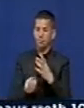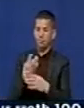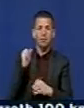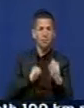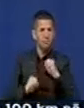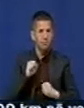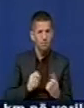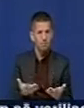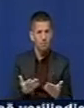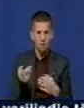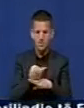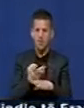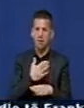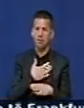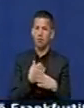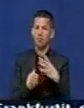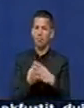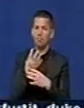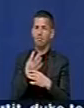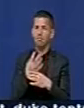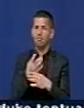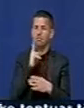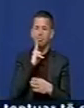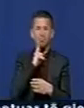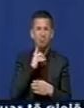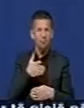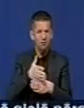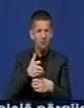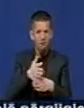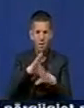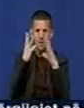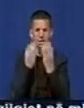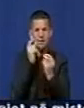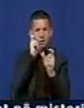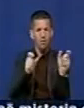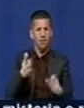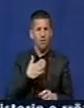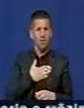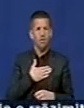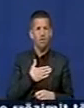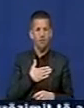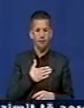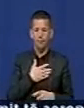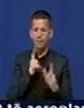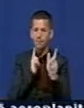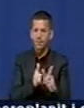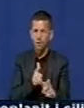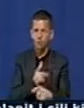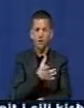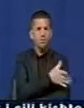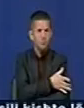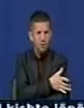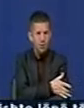mund. Shteti jon u themelua fal për pjekjev shëkullore të popullit ton, fal luftës e lavdishme të